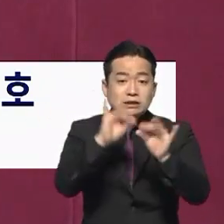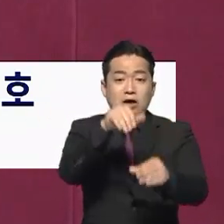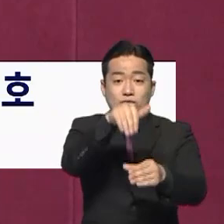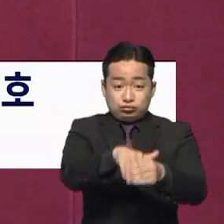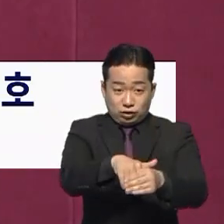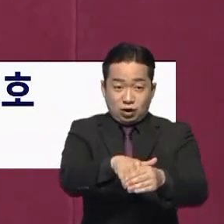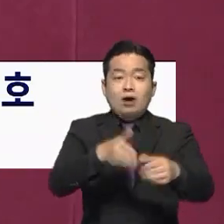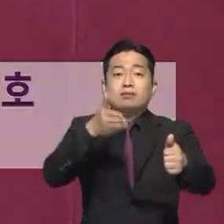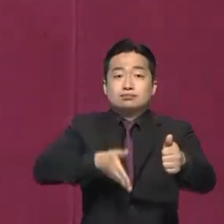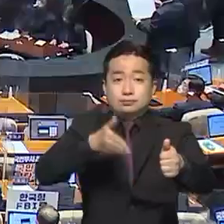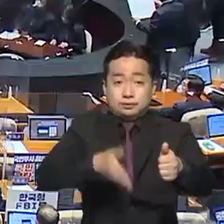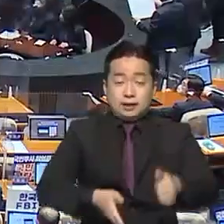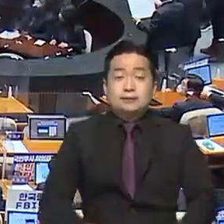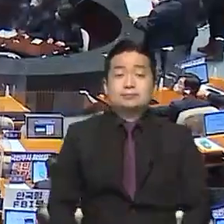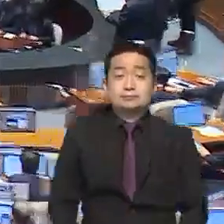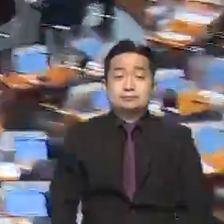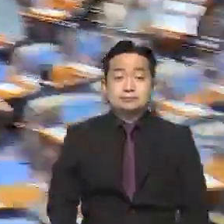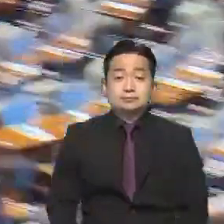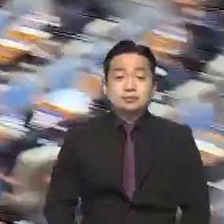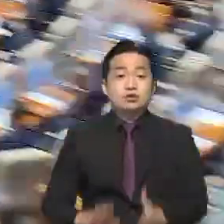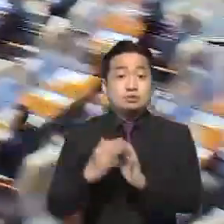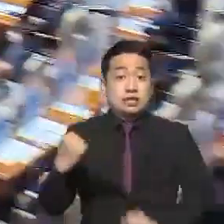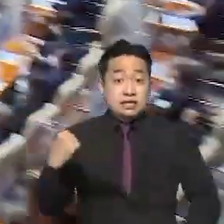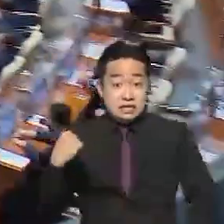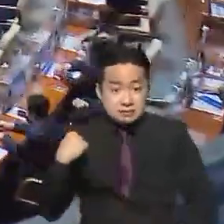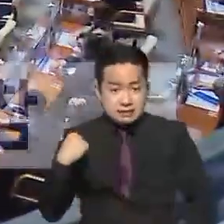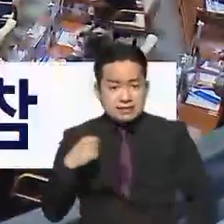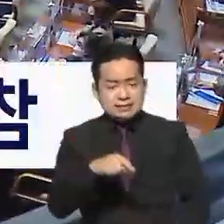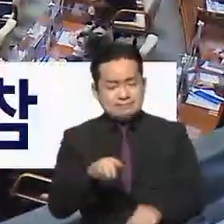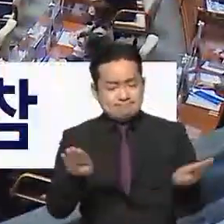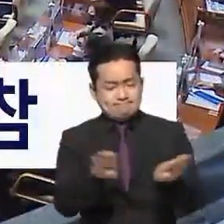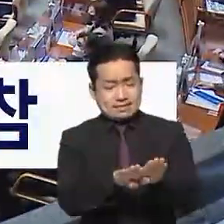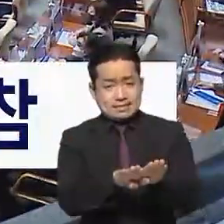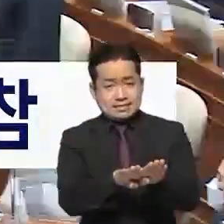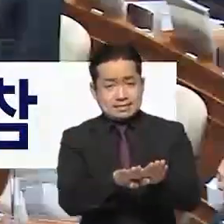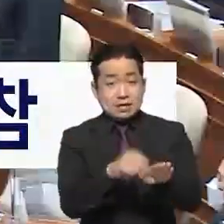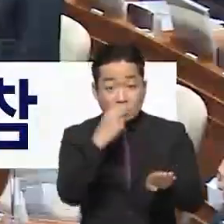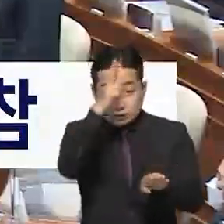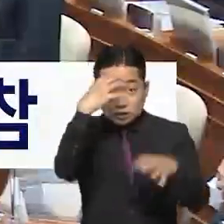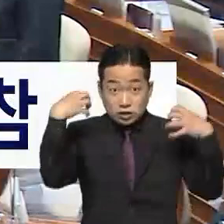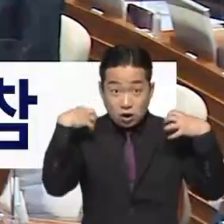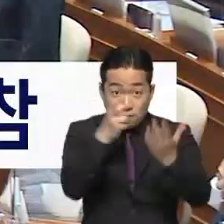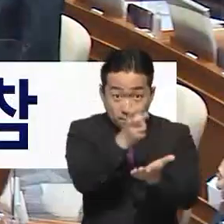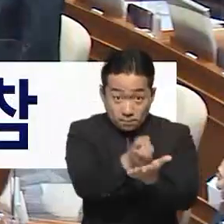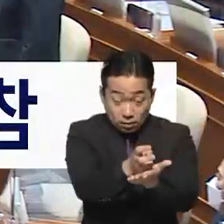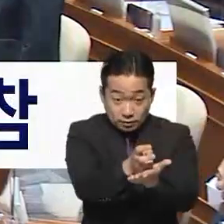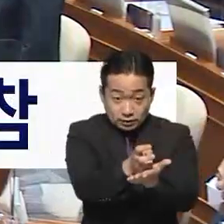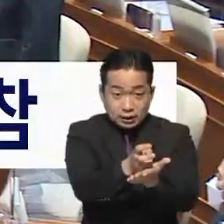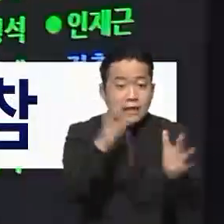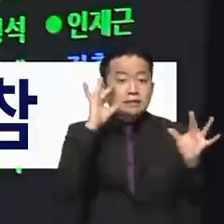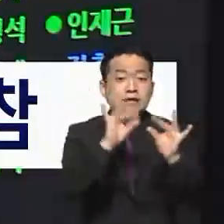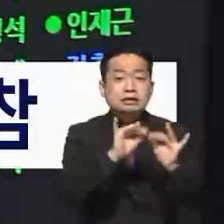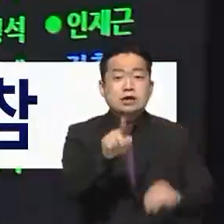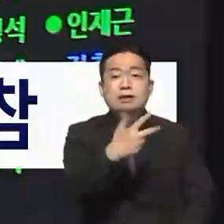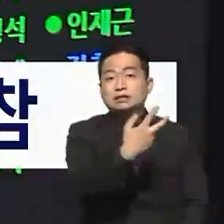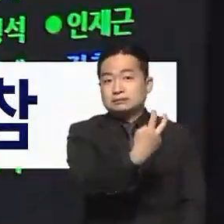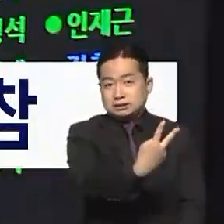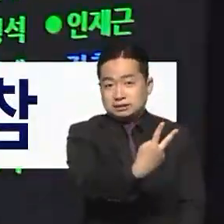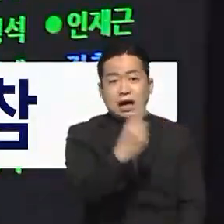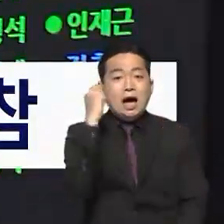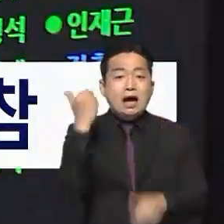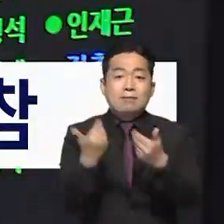주시기를 바랍니다. 국민의힘이 불참한 가운데 검찰청법 개정안은 찬성 172표, 반대